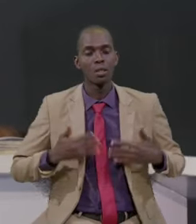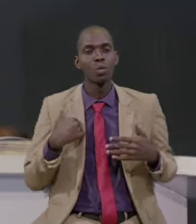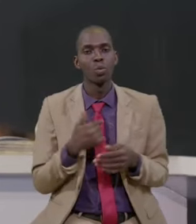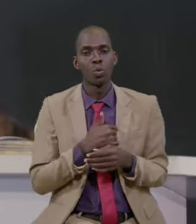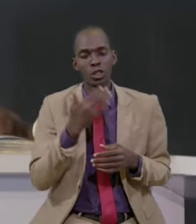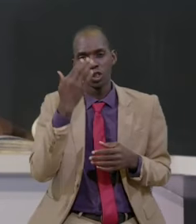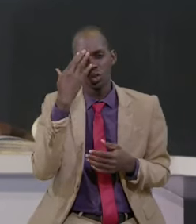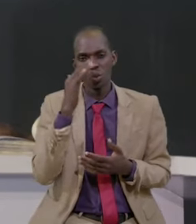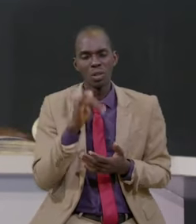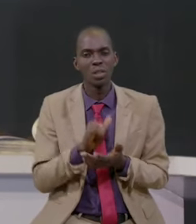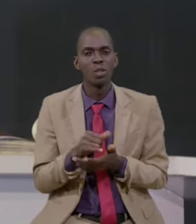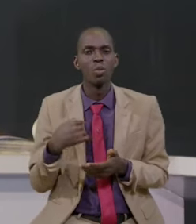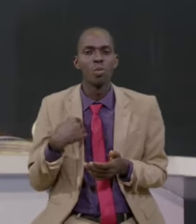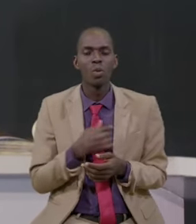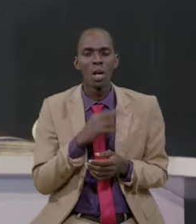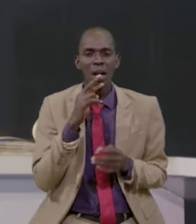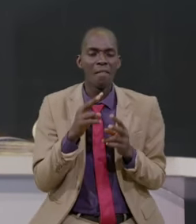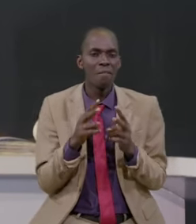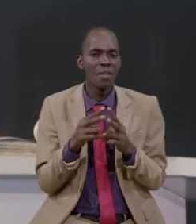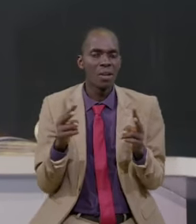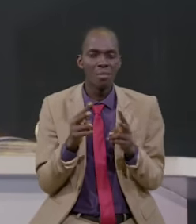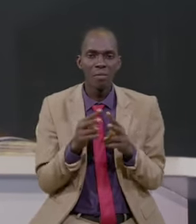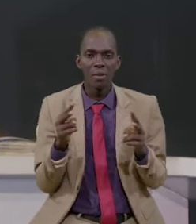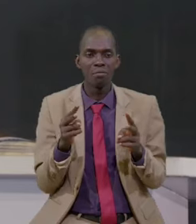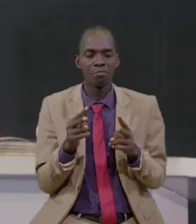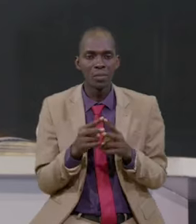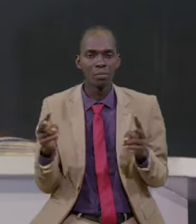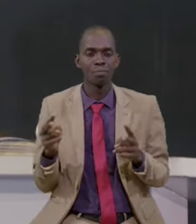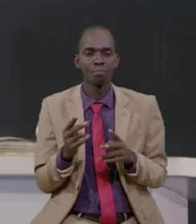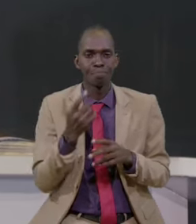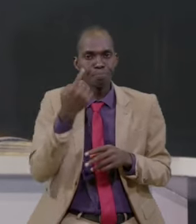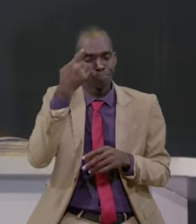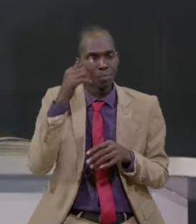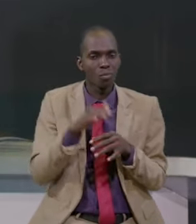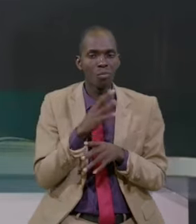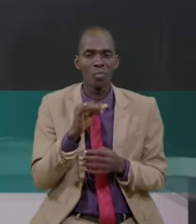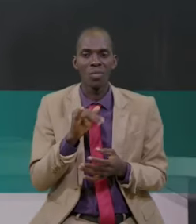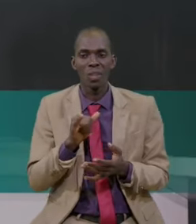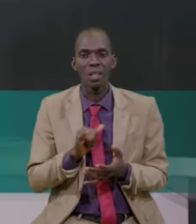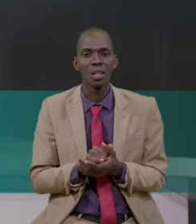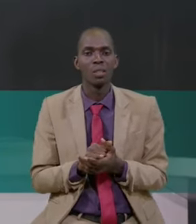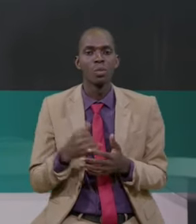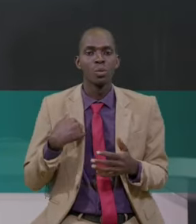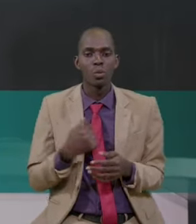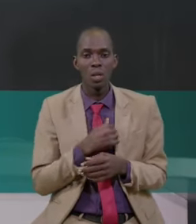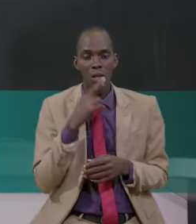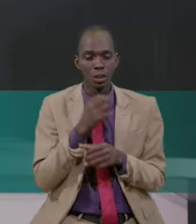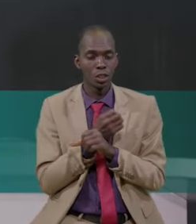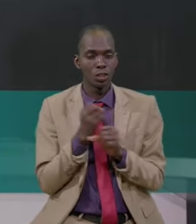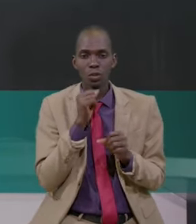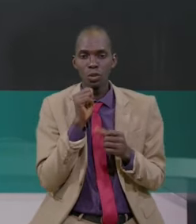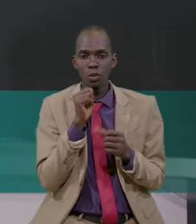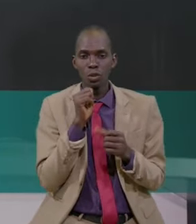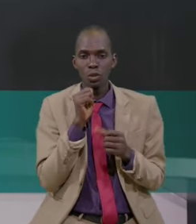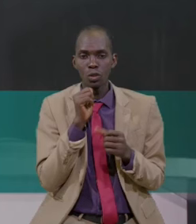on le savait, on était très conscient de ça. On était sauvé, pas pour continuer dans le péché. On était sauvé pour être